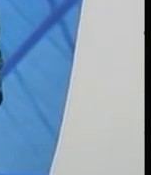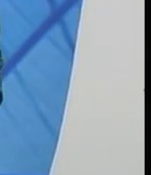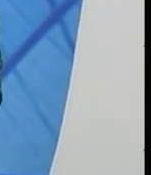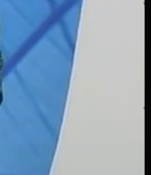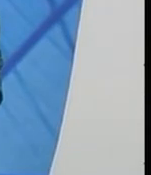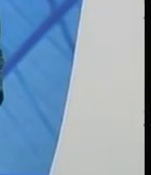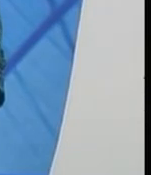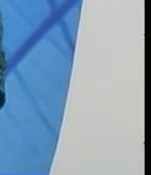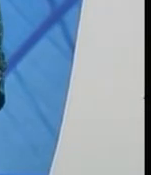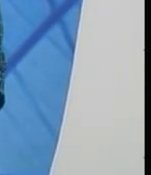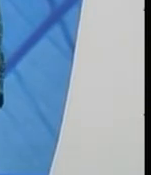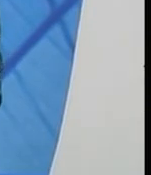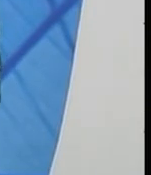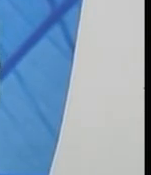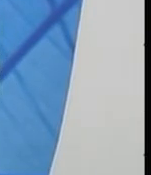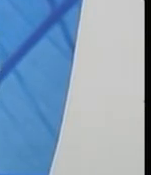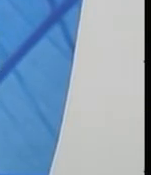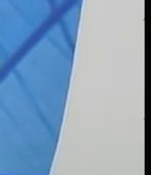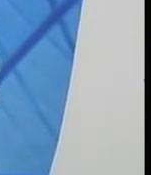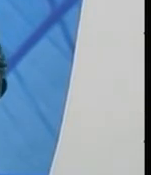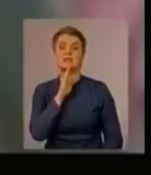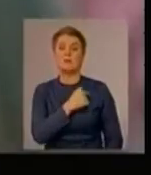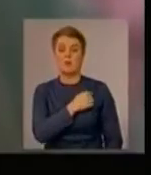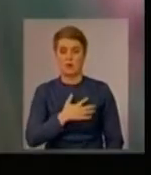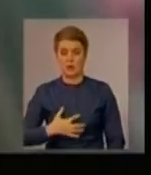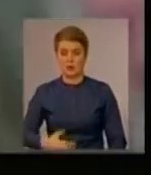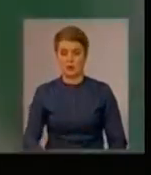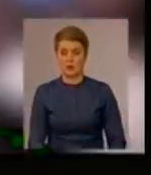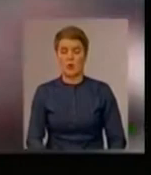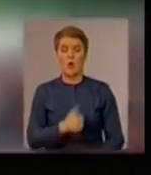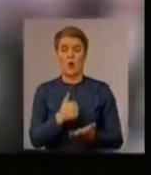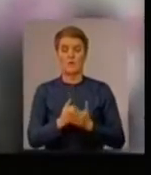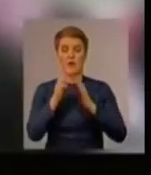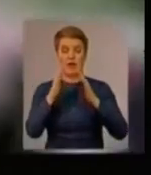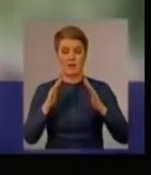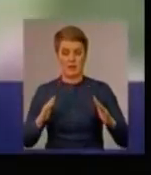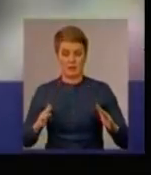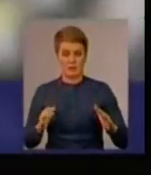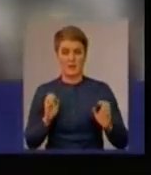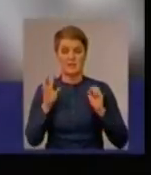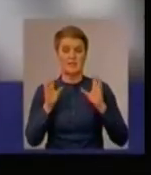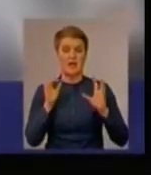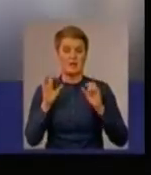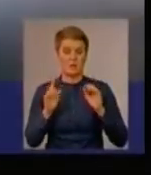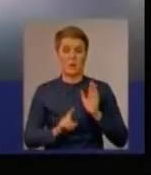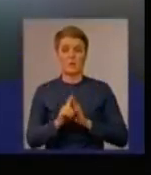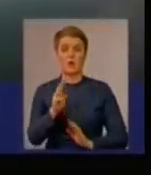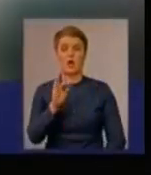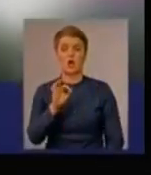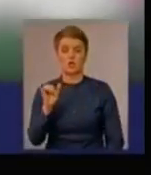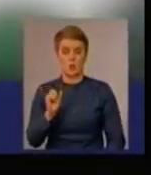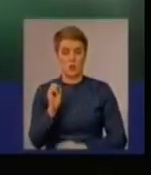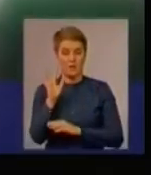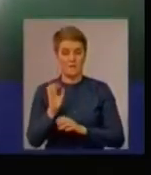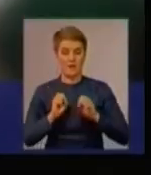голову дівчинки. Дивимося сюжет наших колег. Головна ялинка сяє вогнями поруч. Розпочинається шоу